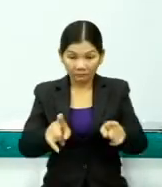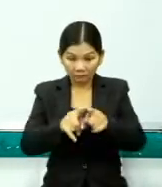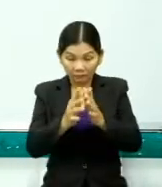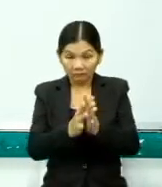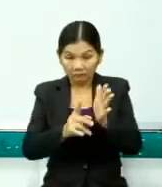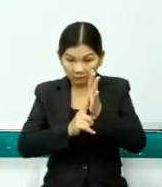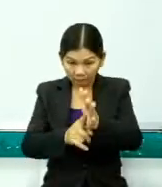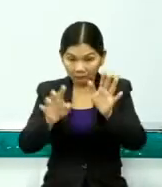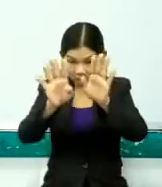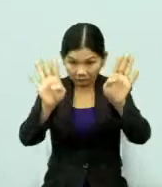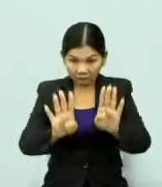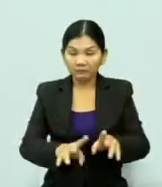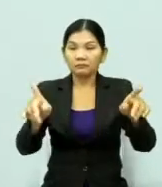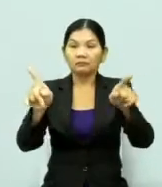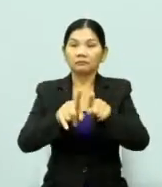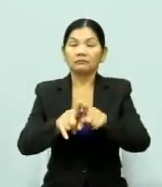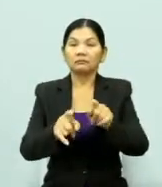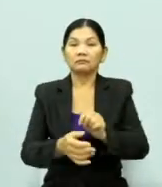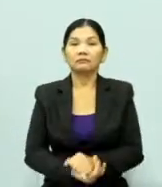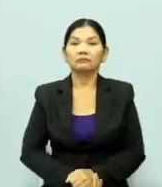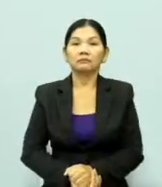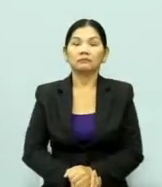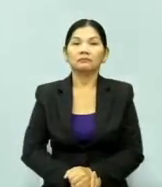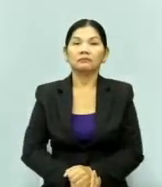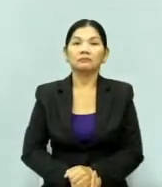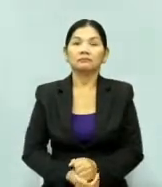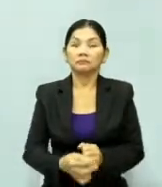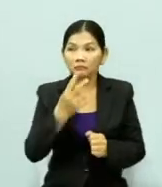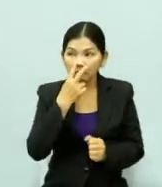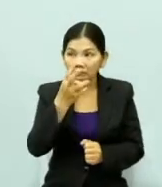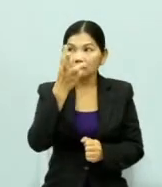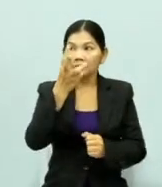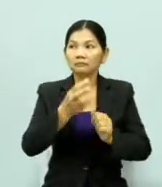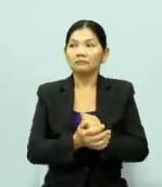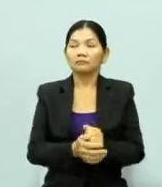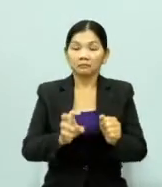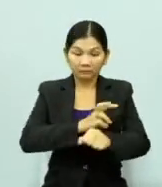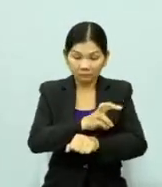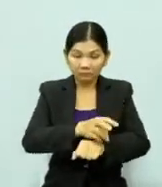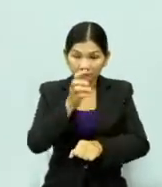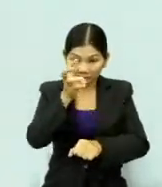cổ bằng hành để lực đá cái đá khiên ná là con mơ bằng tạch sân tế nè cổ tục